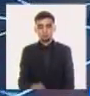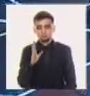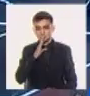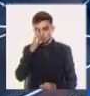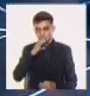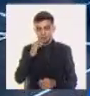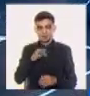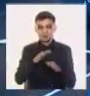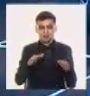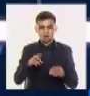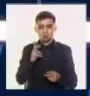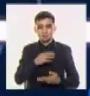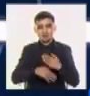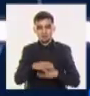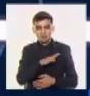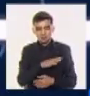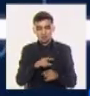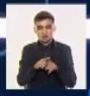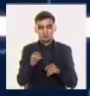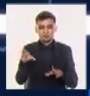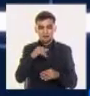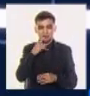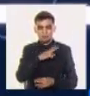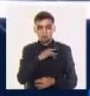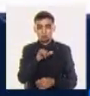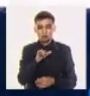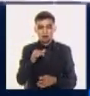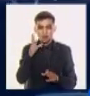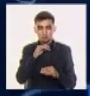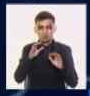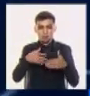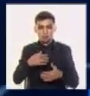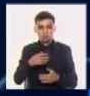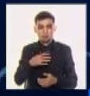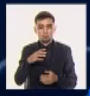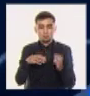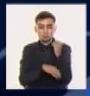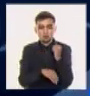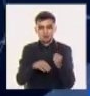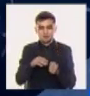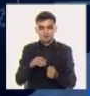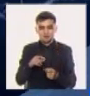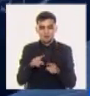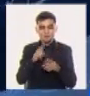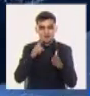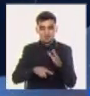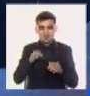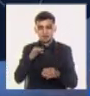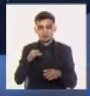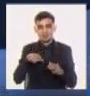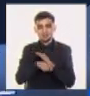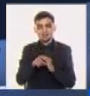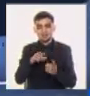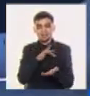Родители детей с ограниченными возможностями утверждают, что у них могут отнять последнюю надежду. Дело в том, что Национальный центр